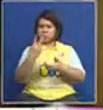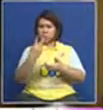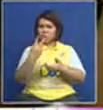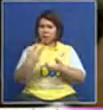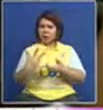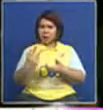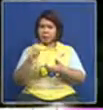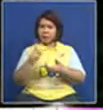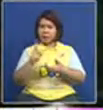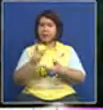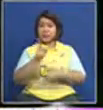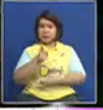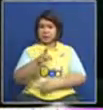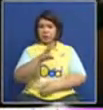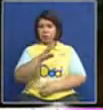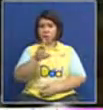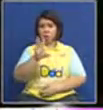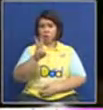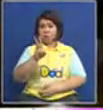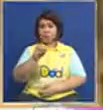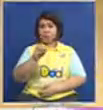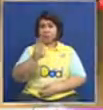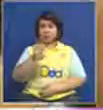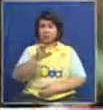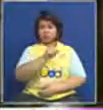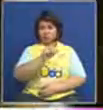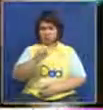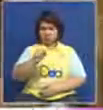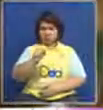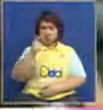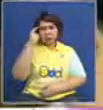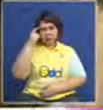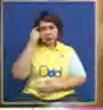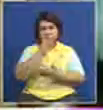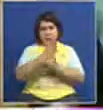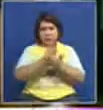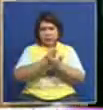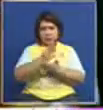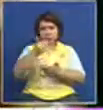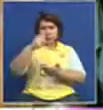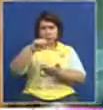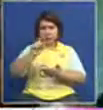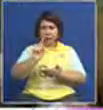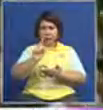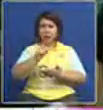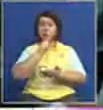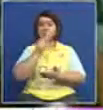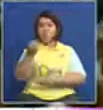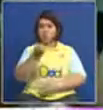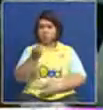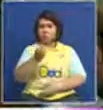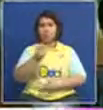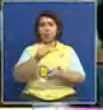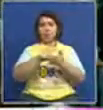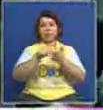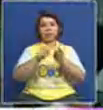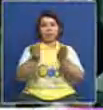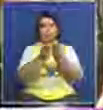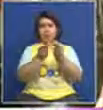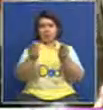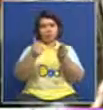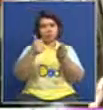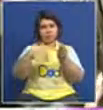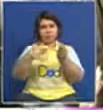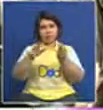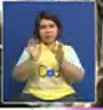งหมด664ที่นั่งหรือไม่ซึ่งหากมีจำนวนน้อยกว่านี้ก็ยากที่จะแก้ไขรัฐธรรมนูญเพื่อให้นางซูจี